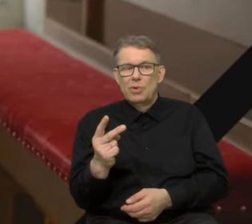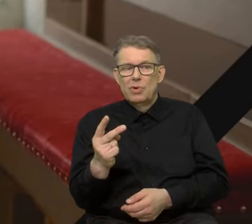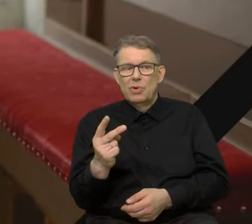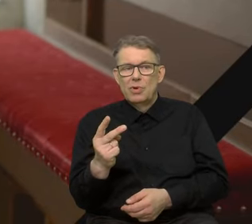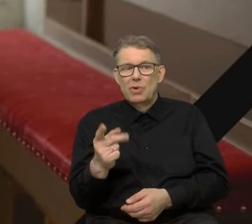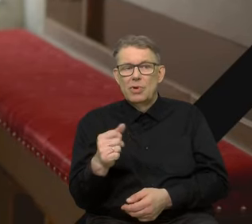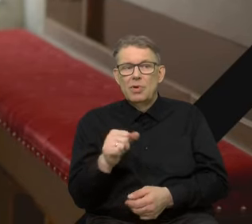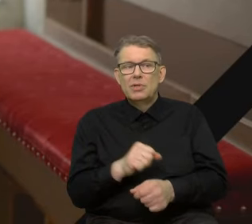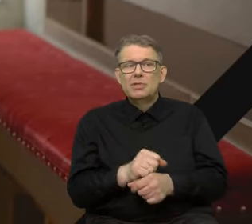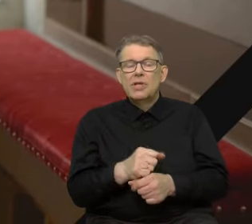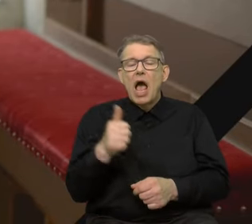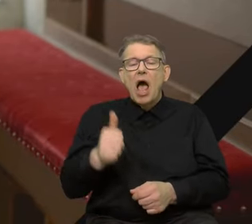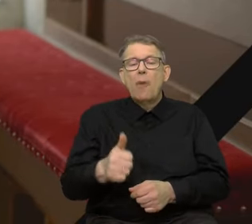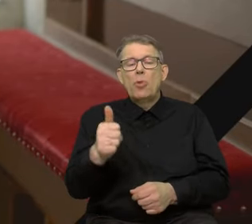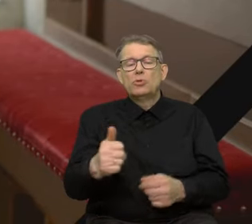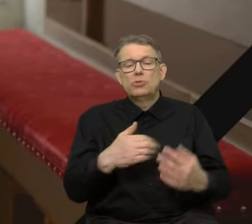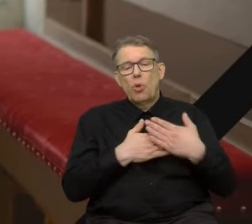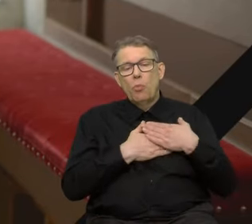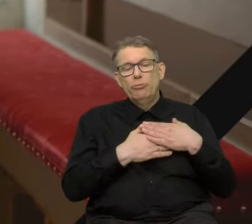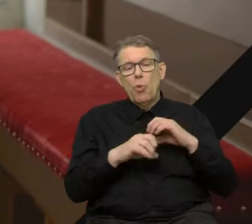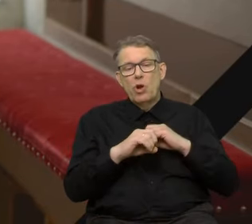apostoła miłosierdzia